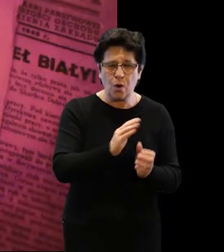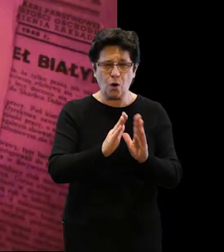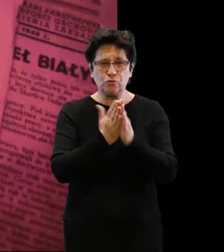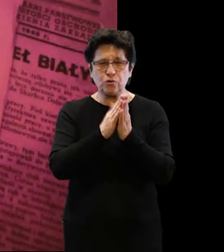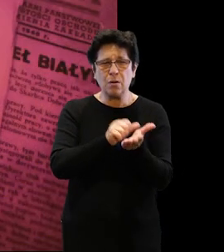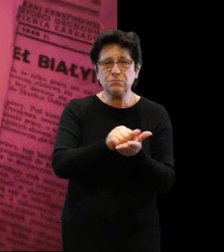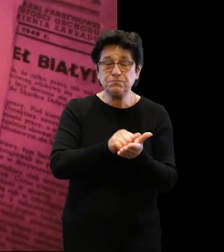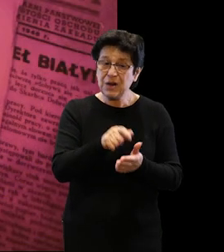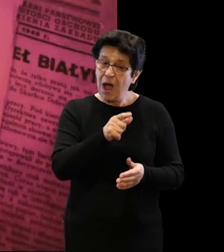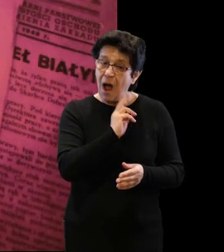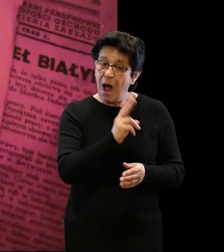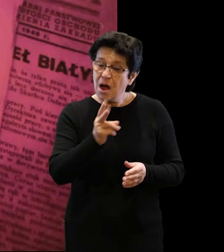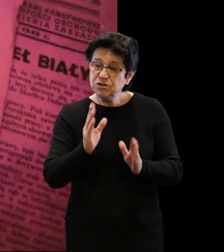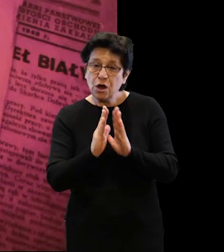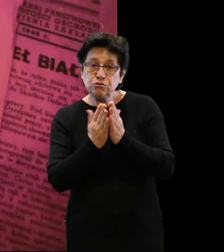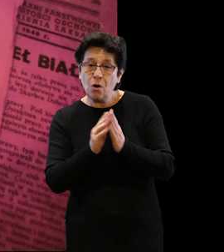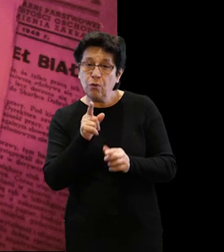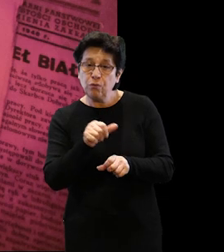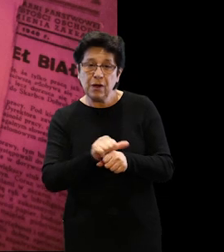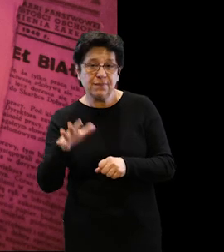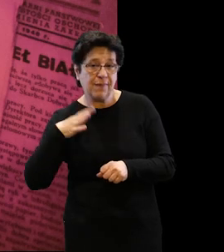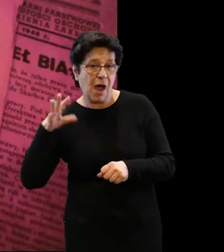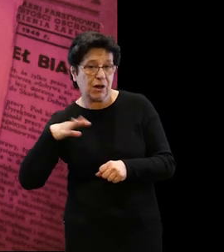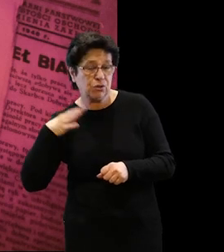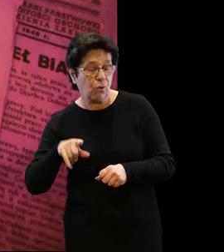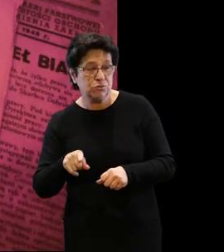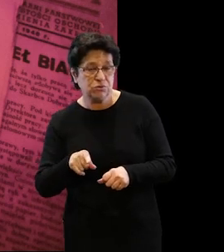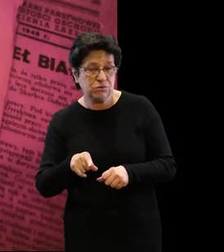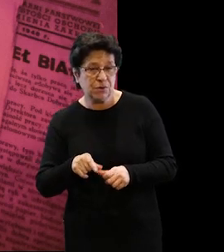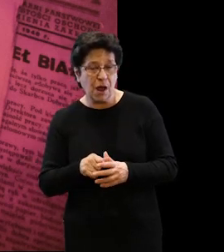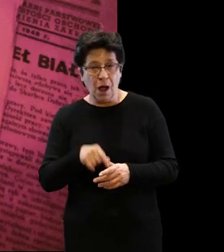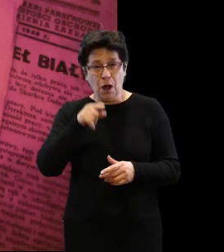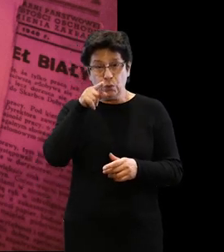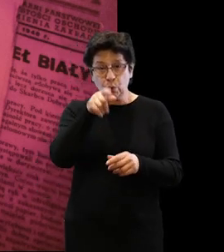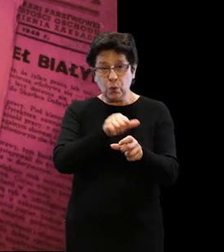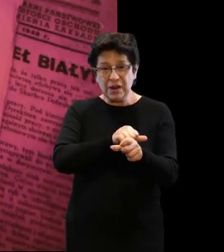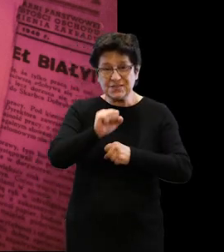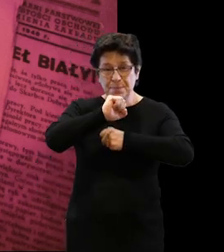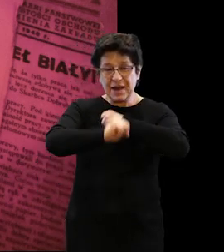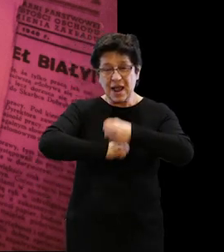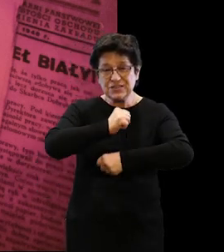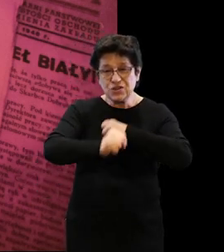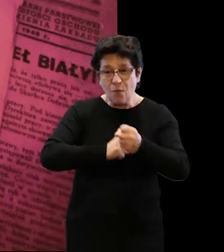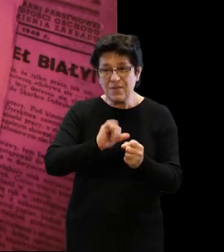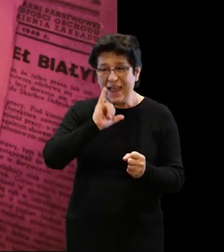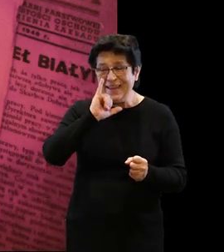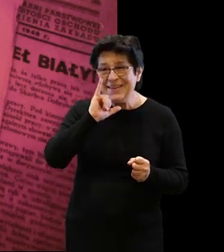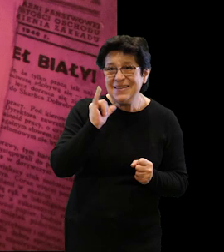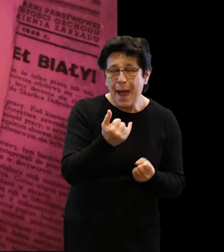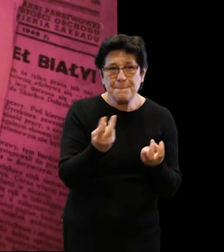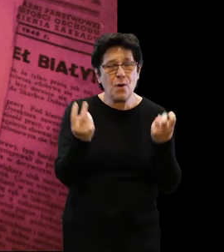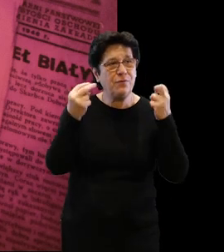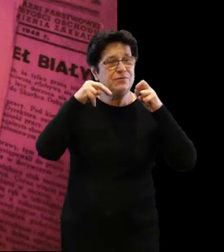książka jest ogromną wartością a tutaj mamy pracownię poligrafii Gdzie możemy zobaczyć Jak